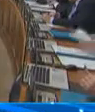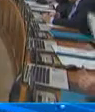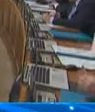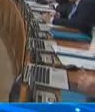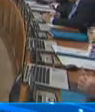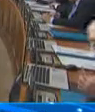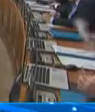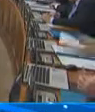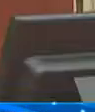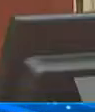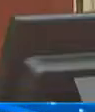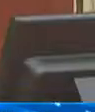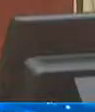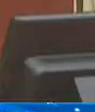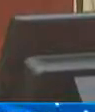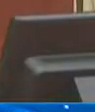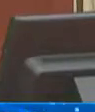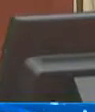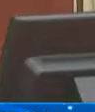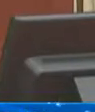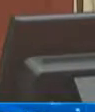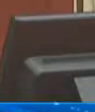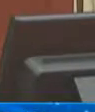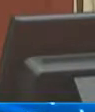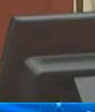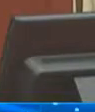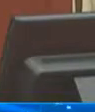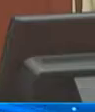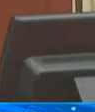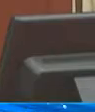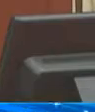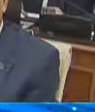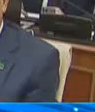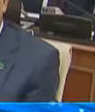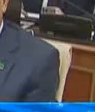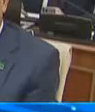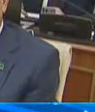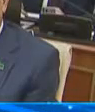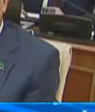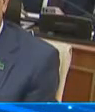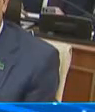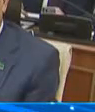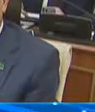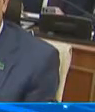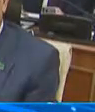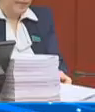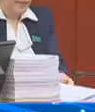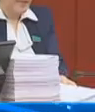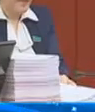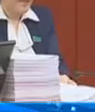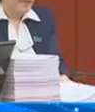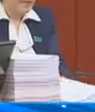Нығматулиннің айтуынша, елбасымыздың ұлт жоспарын орындау жолында тағы бір маңызды қадам жасадық. Президентіміз айтқанда еліміздің дамуы